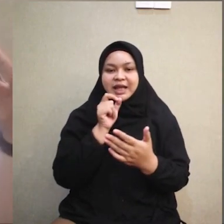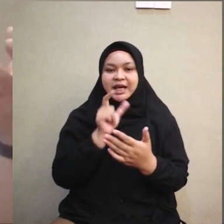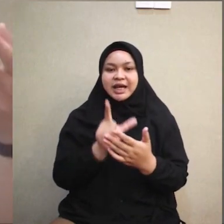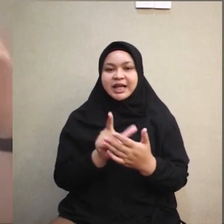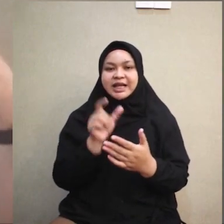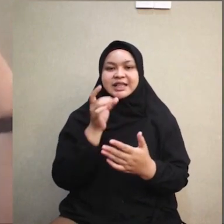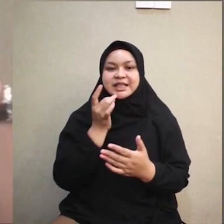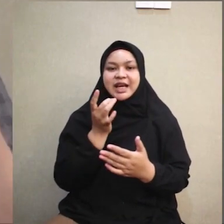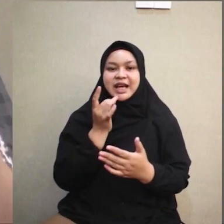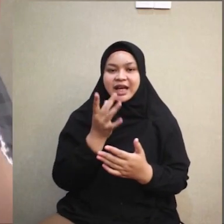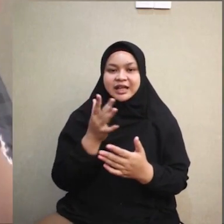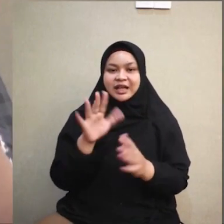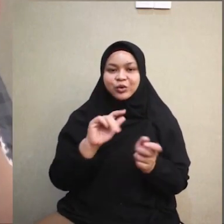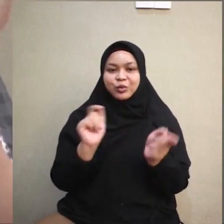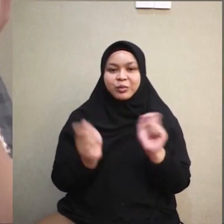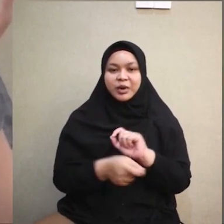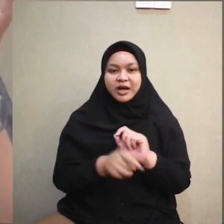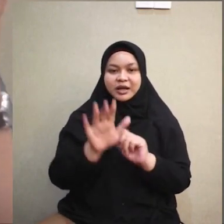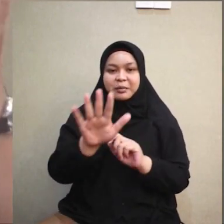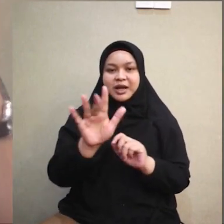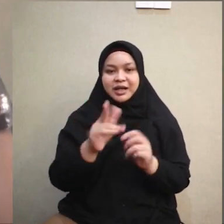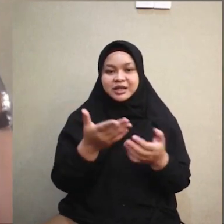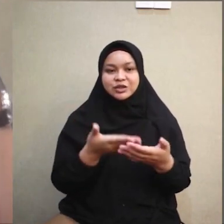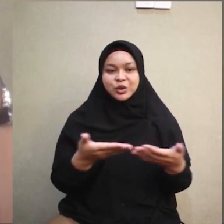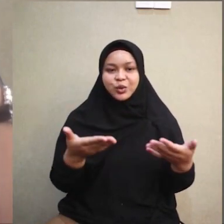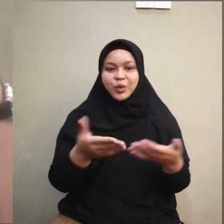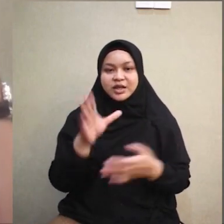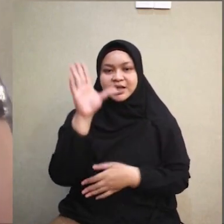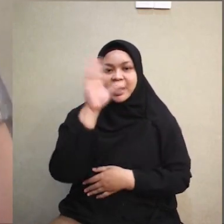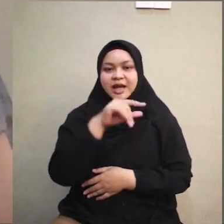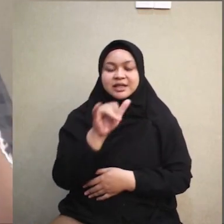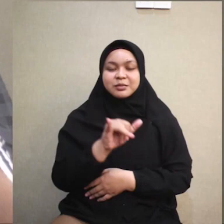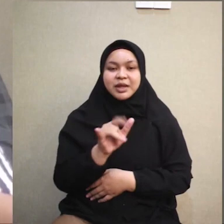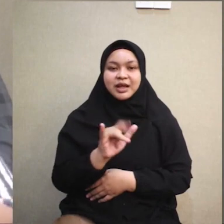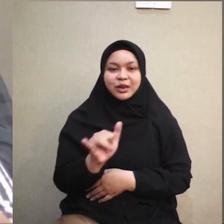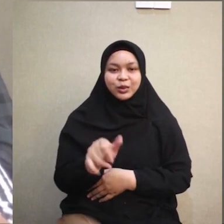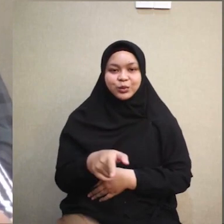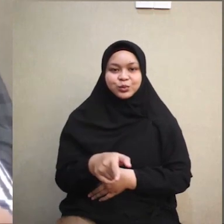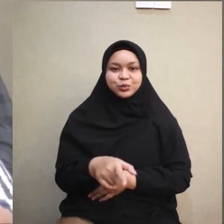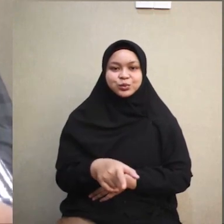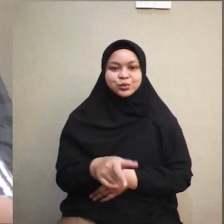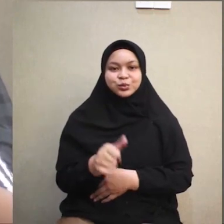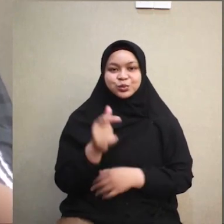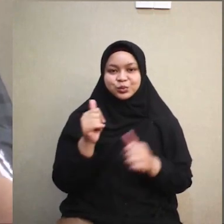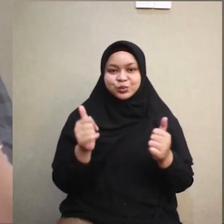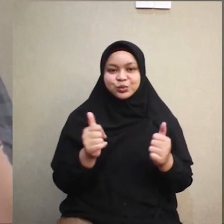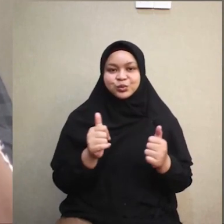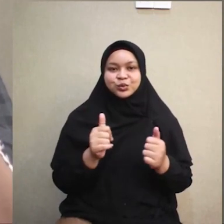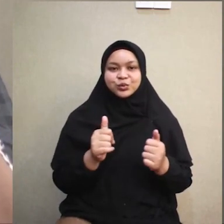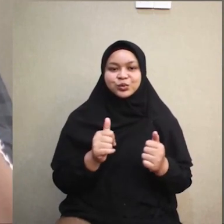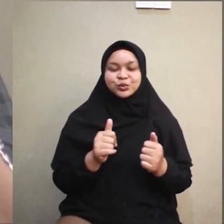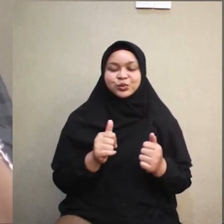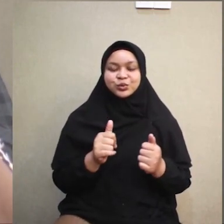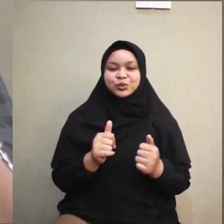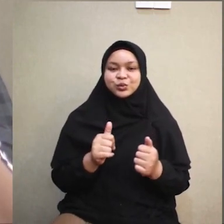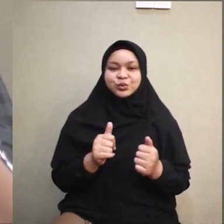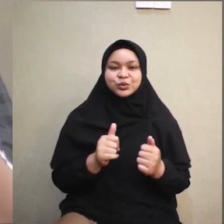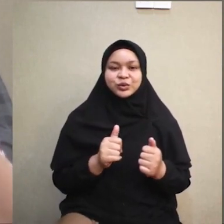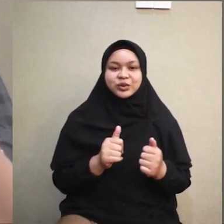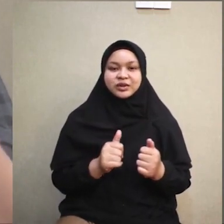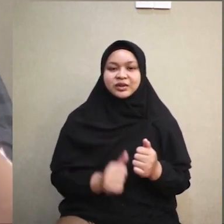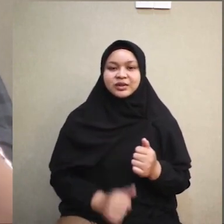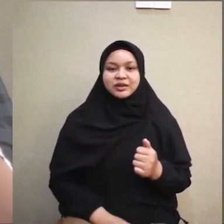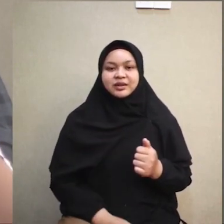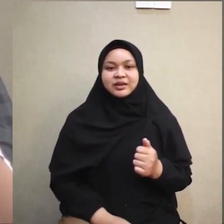harus kita ubah ke depannya Nah itu kira-kira situasinya hari ini tuh begitu tuh porsinya mantap tapi terakhir kita tetap